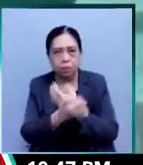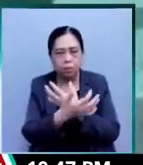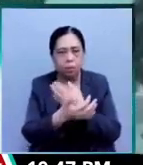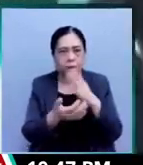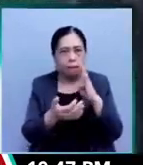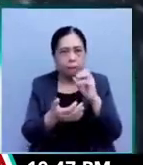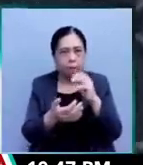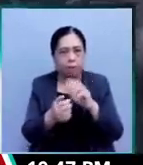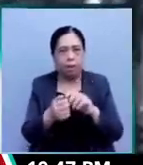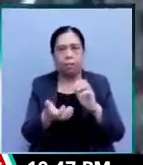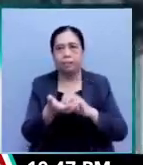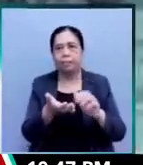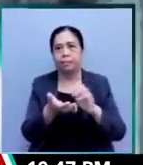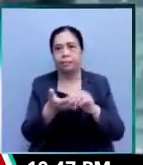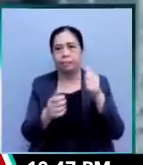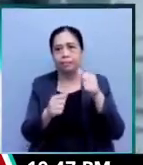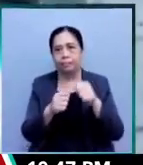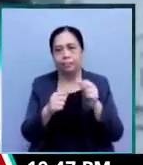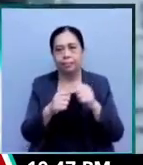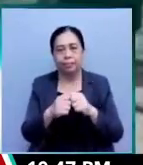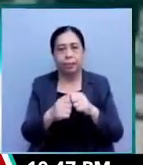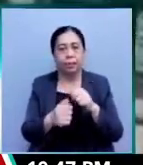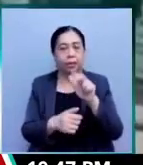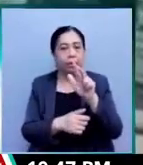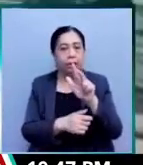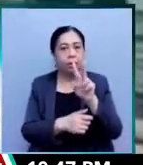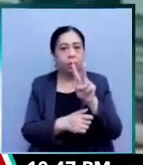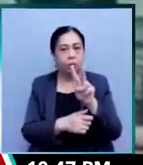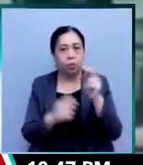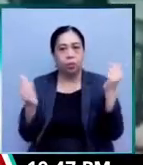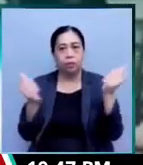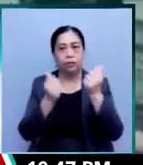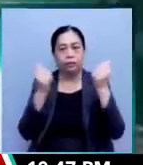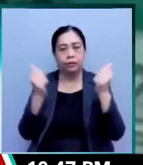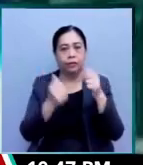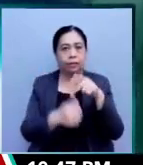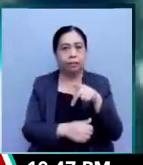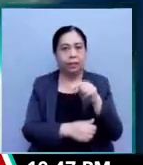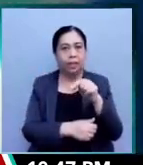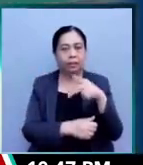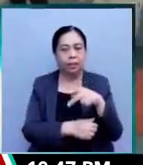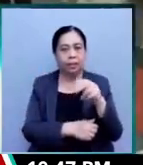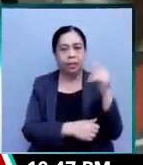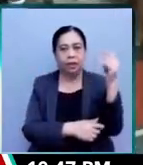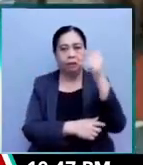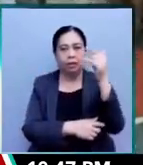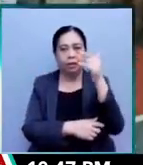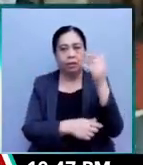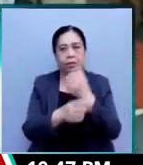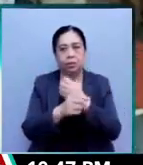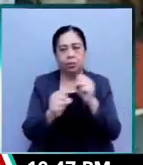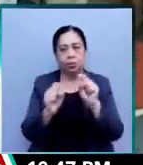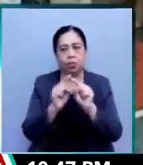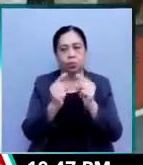exercise ng paggunita sa 32nd anibersaryo ng PNP Aviation Security Group.